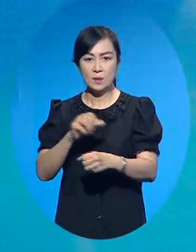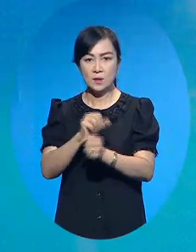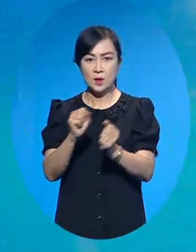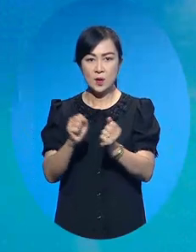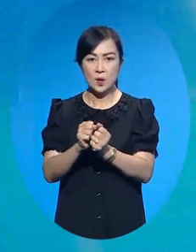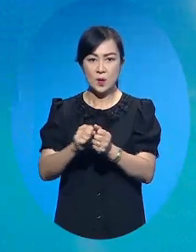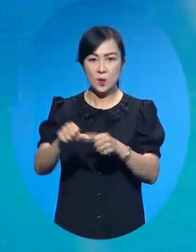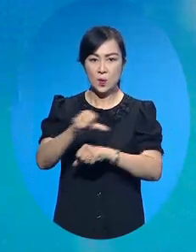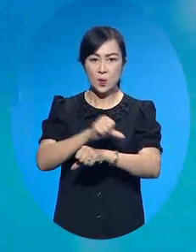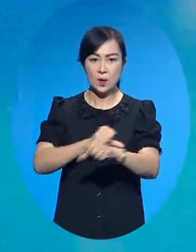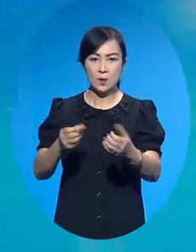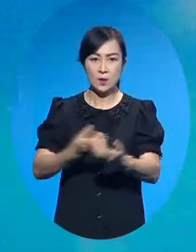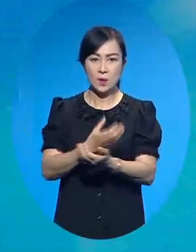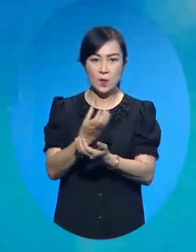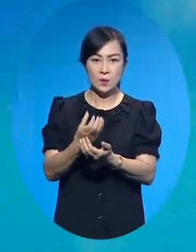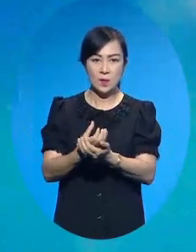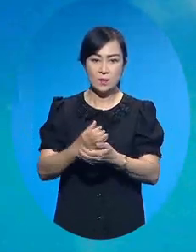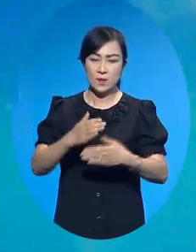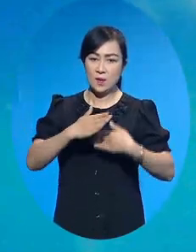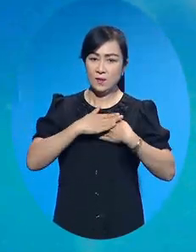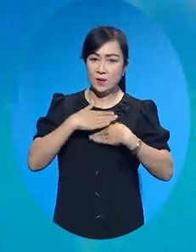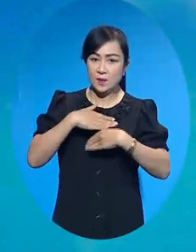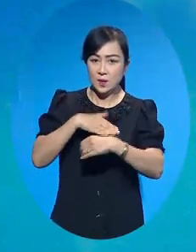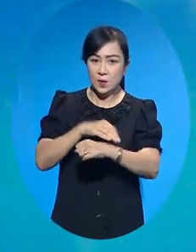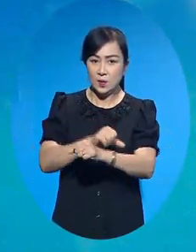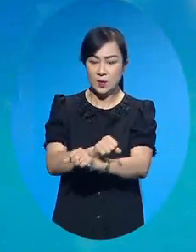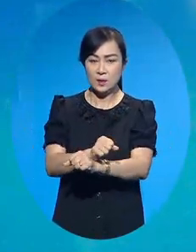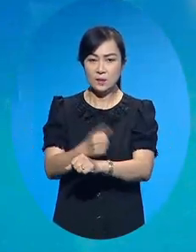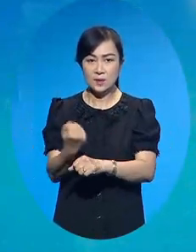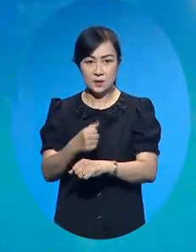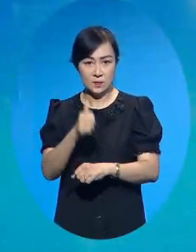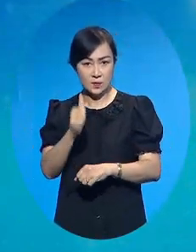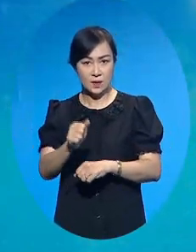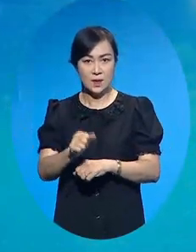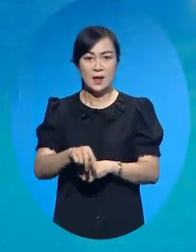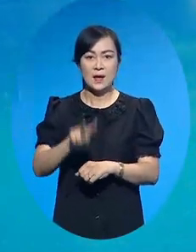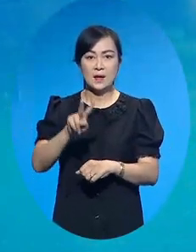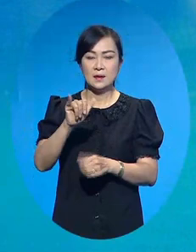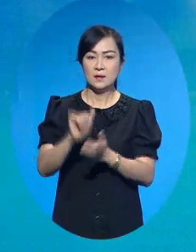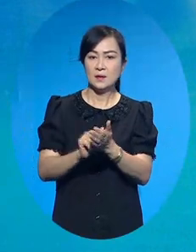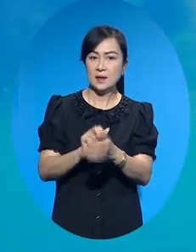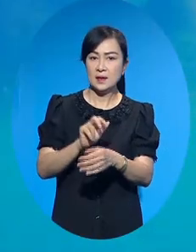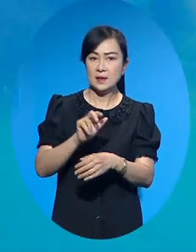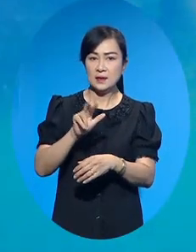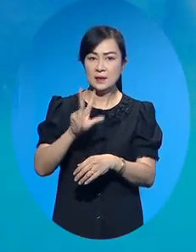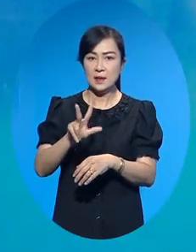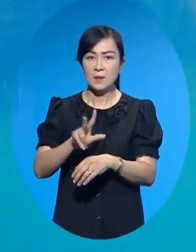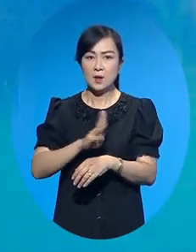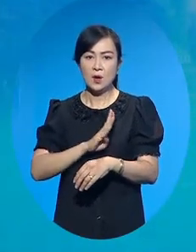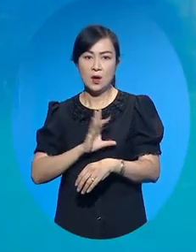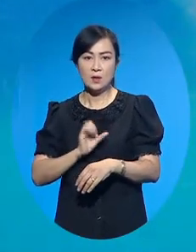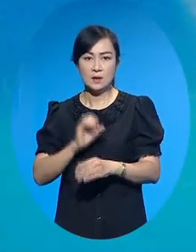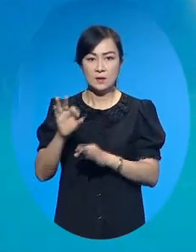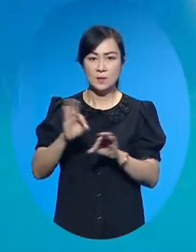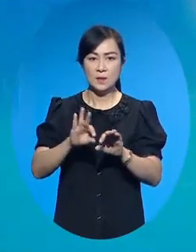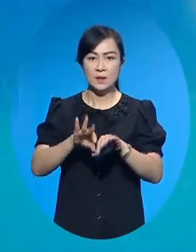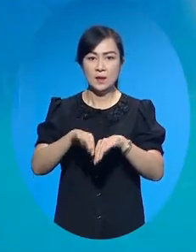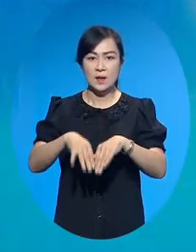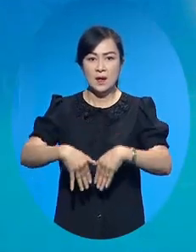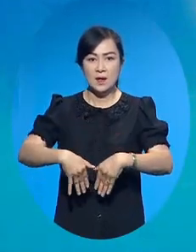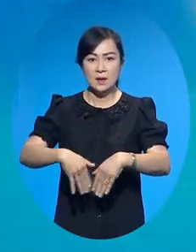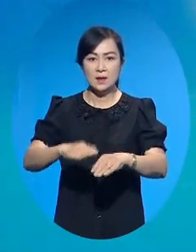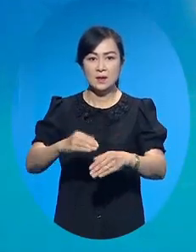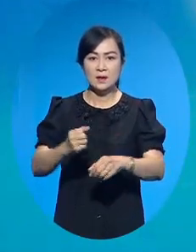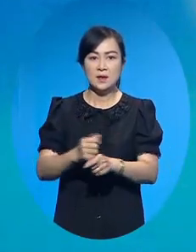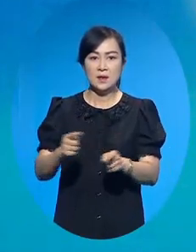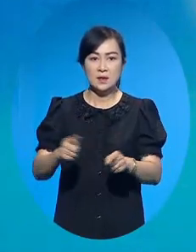hội bằng những hoạt động cộng đồng đầy tính nhân văn sâu sắc được xã hội trân quý. Sáng nay ngày 26 tháng 8, Đoàn Luật sư Thành phố Hồ Chí Minh đã tổ chức lễ ra quân